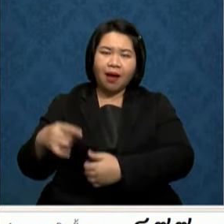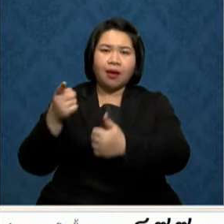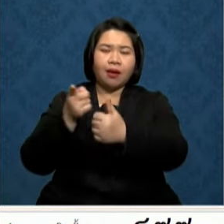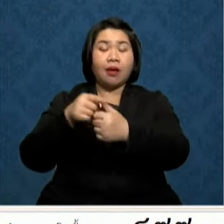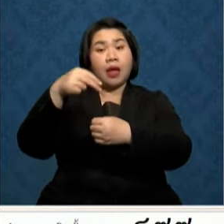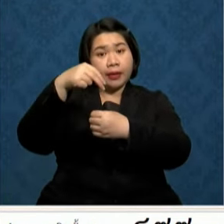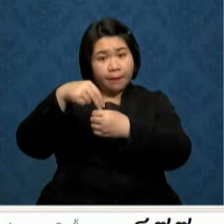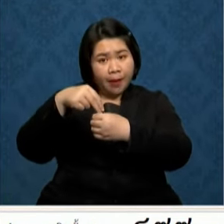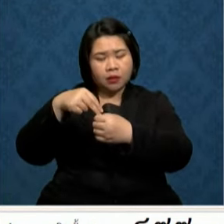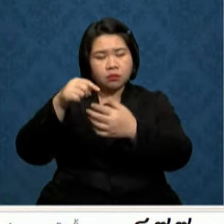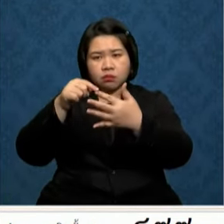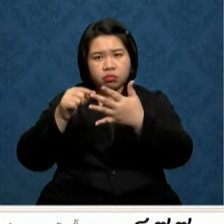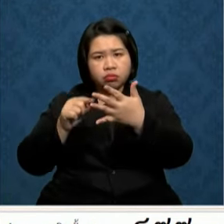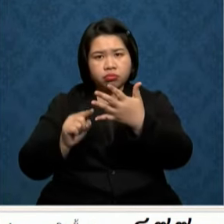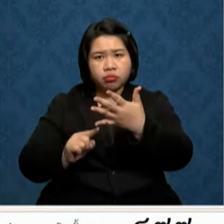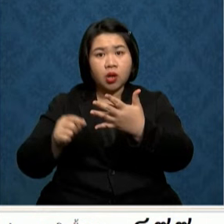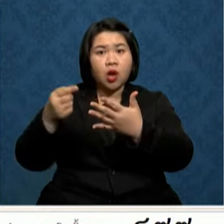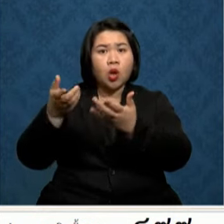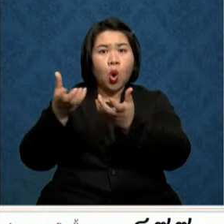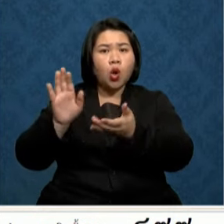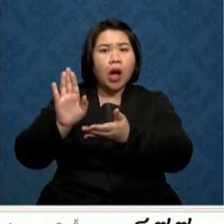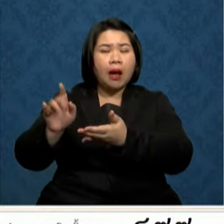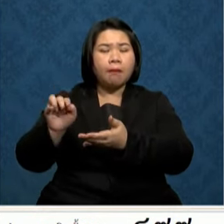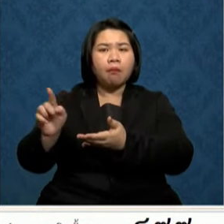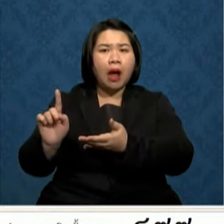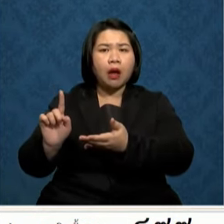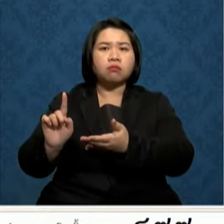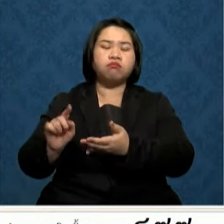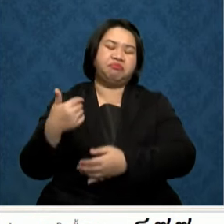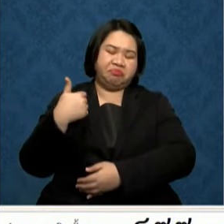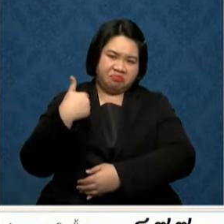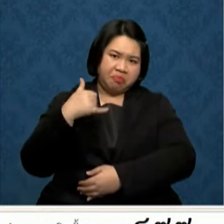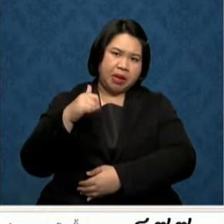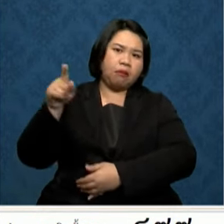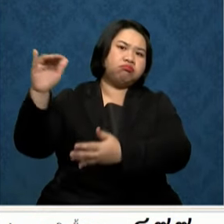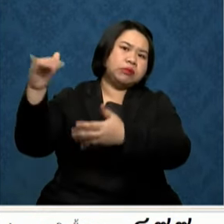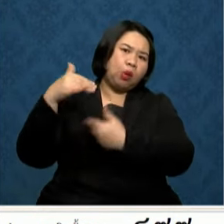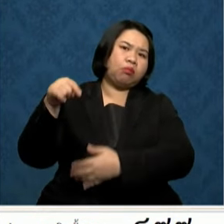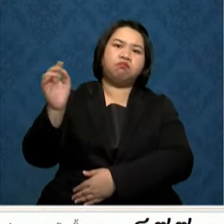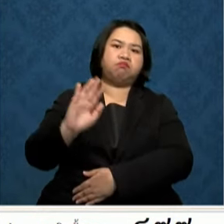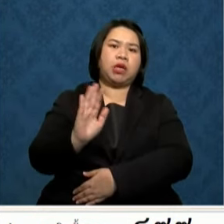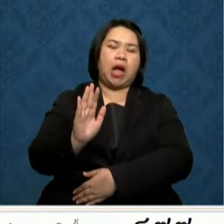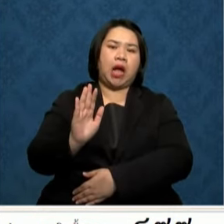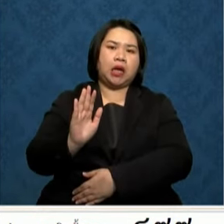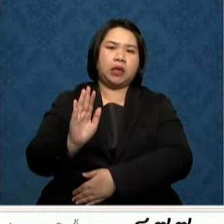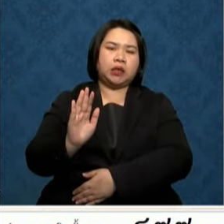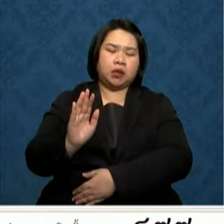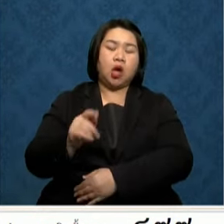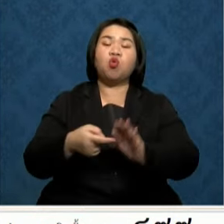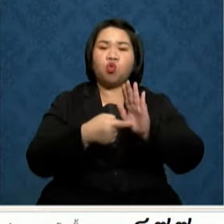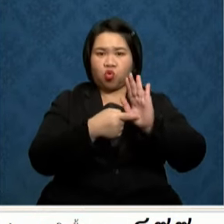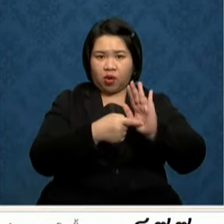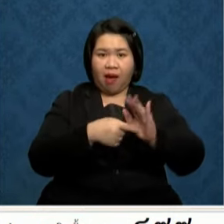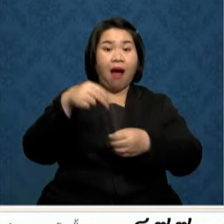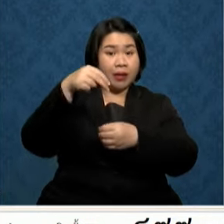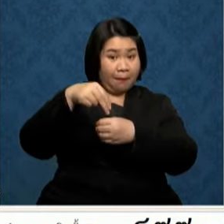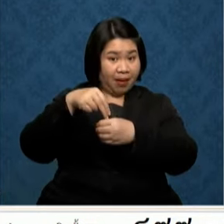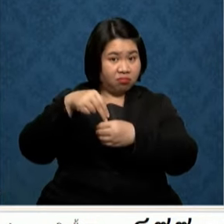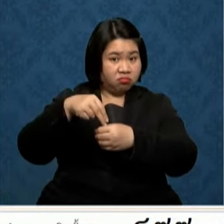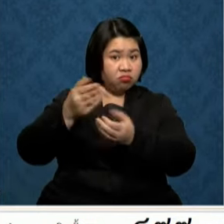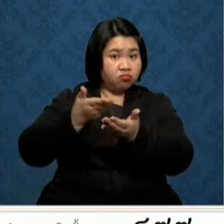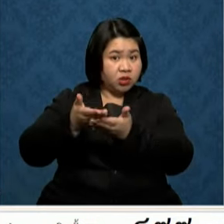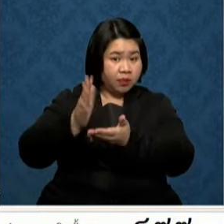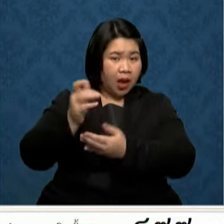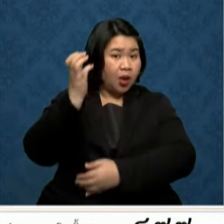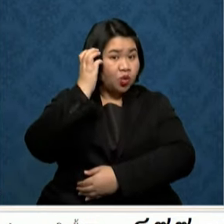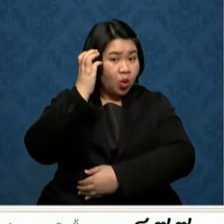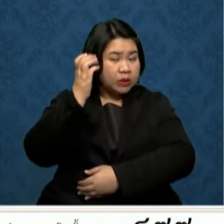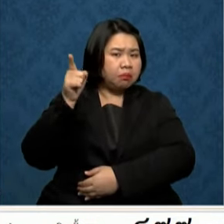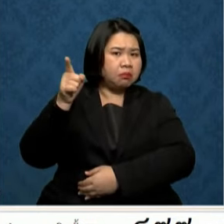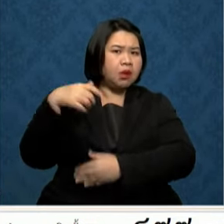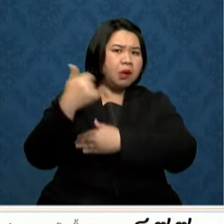บ